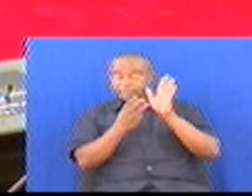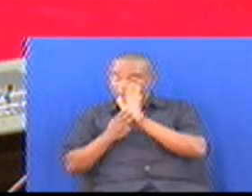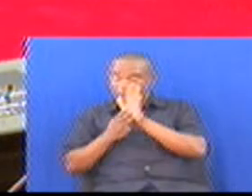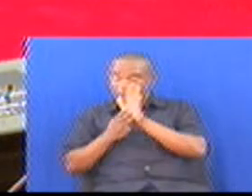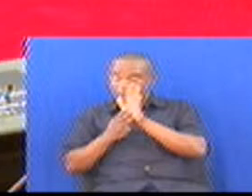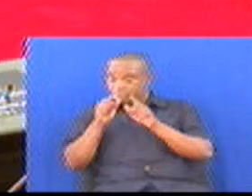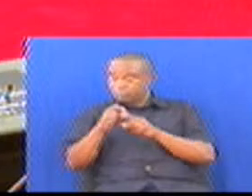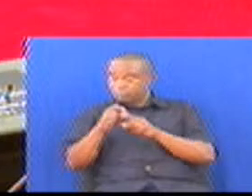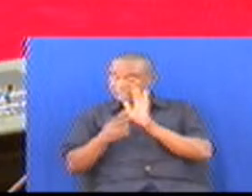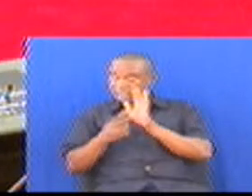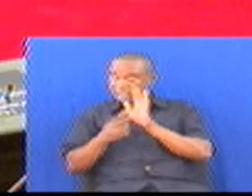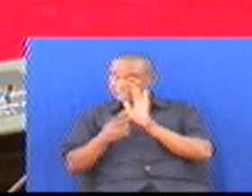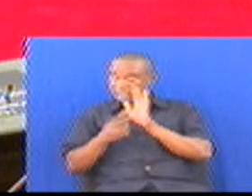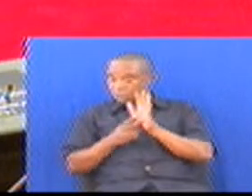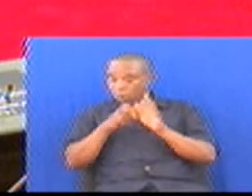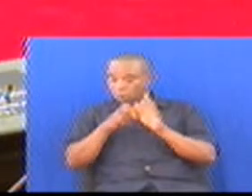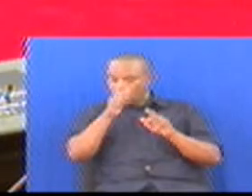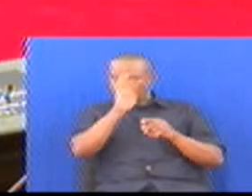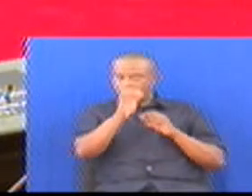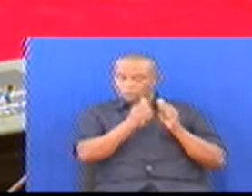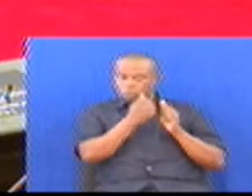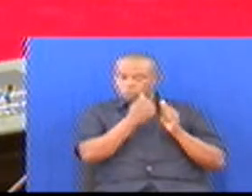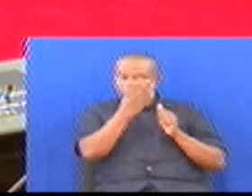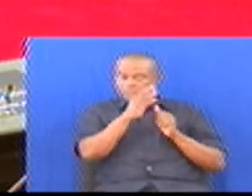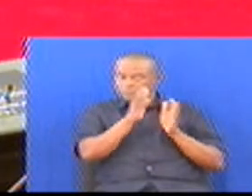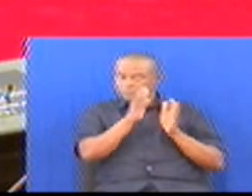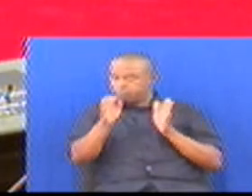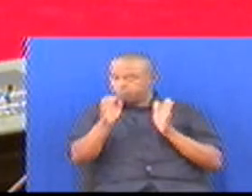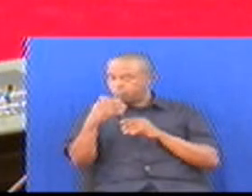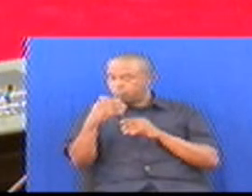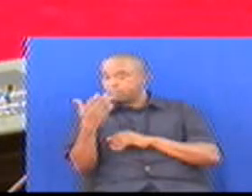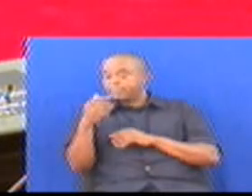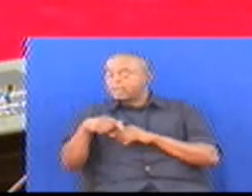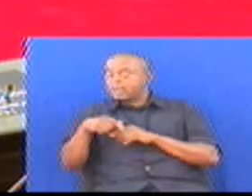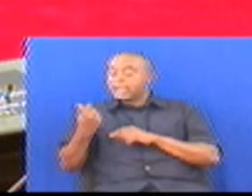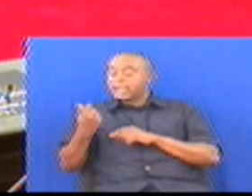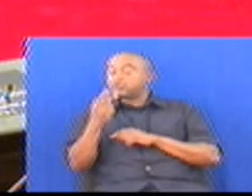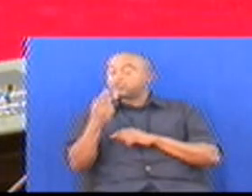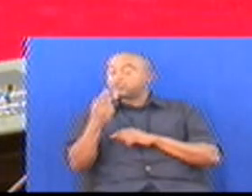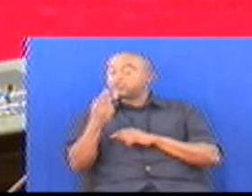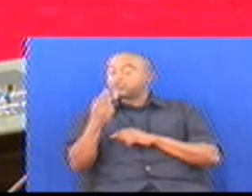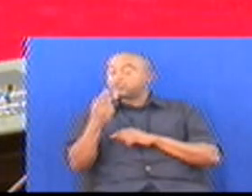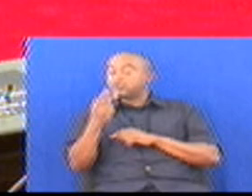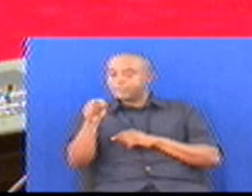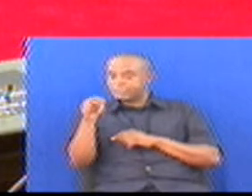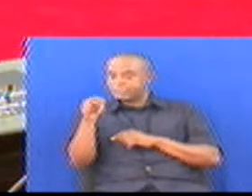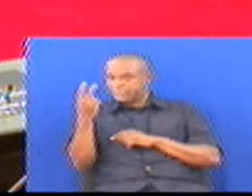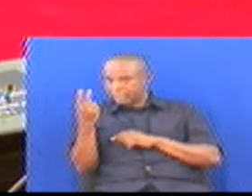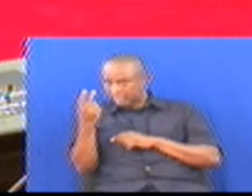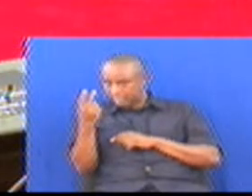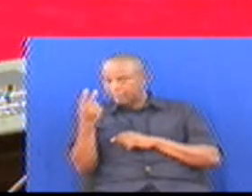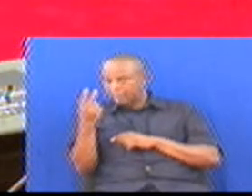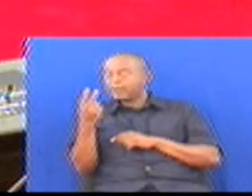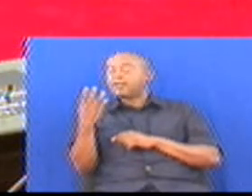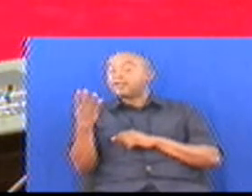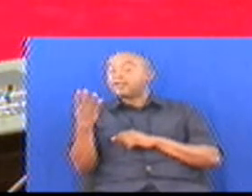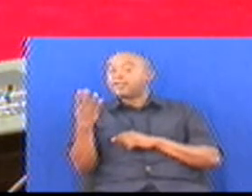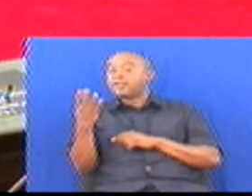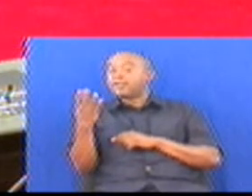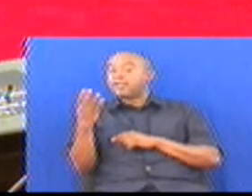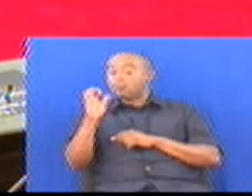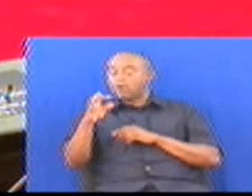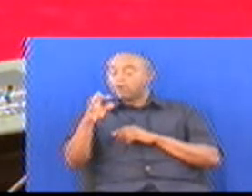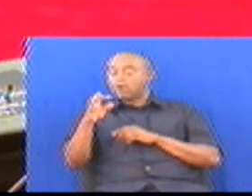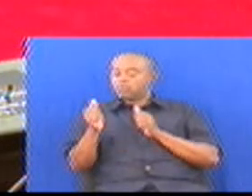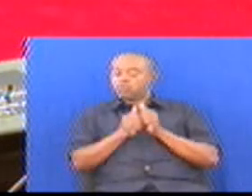mwaka 2014-15 hadi shilingi trilioni 2.4 mwaka 2018-19